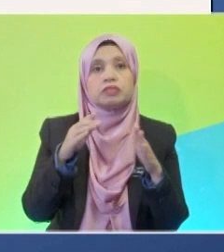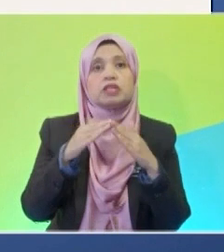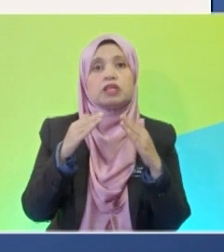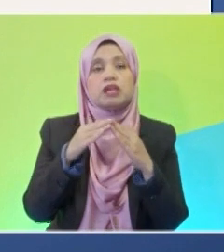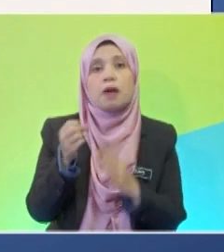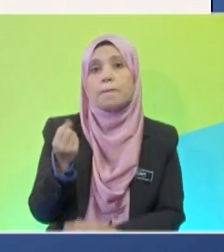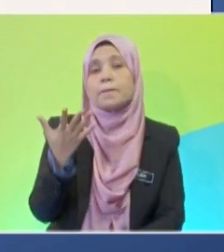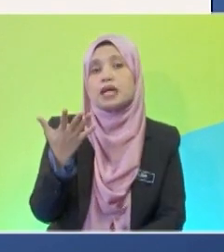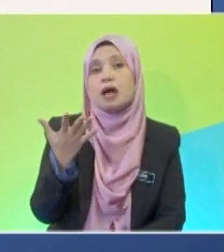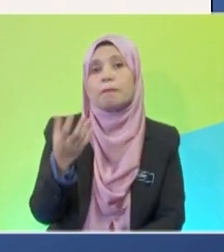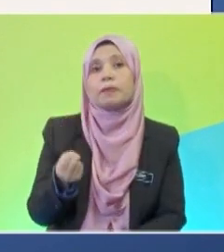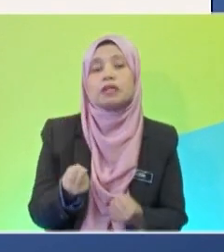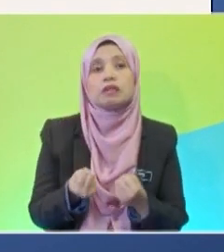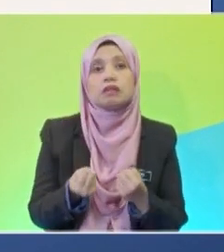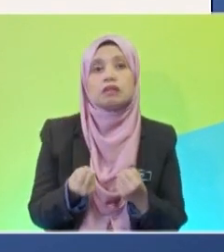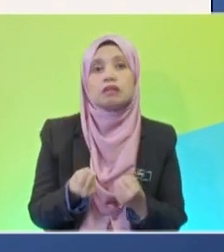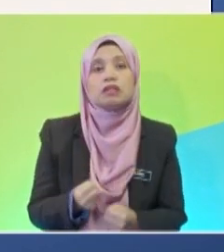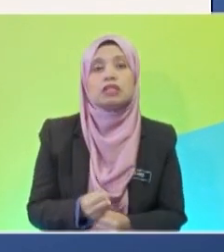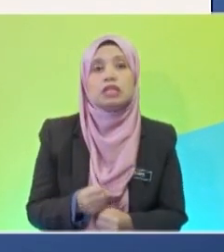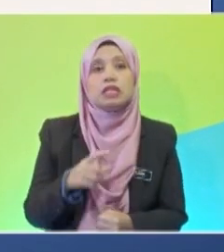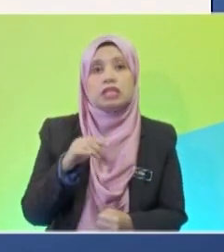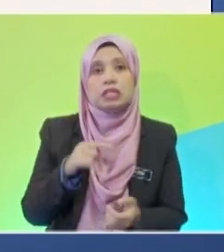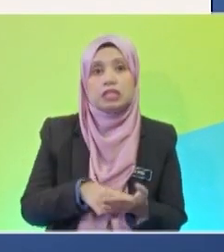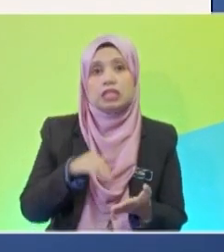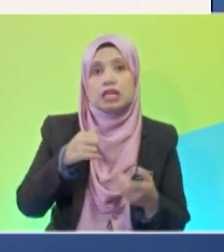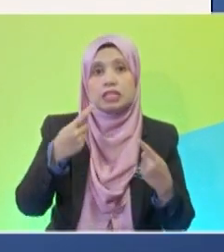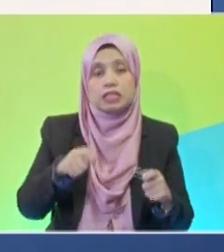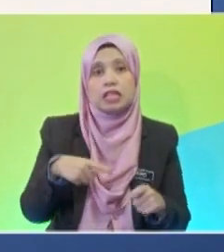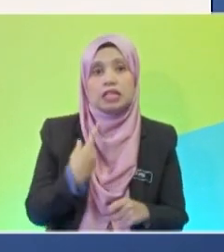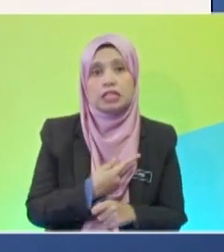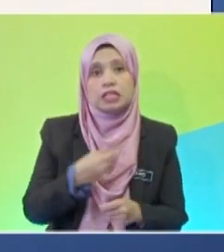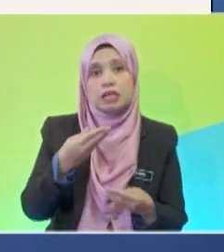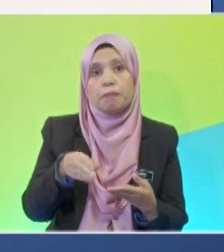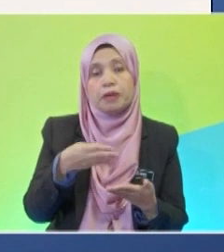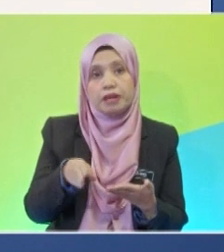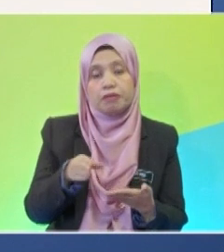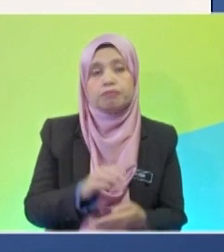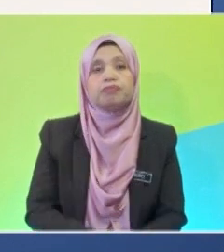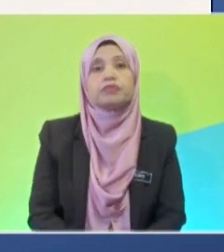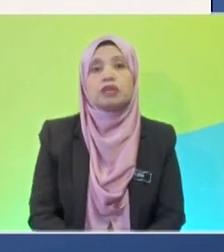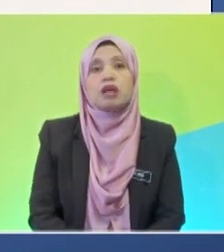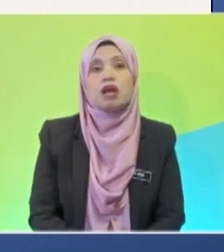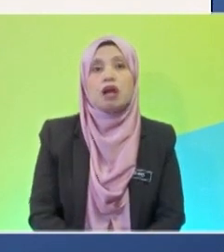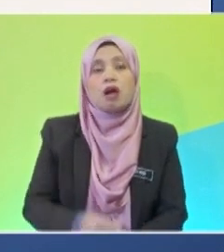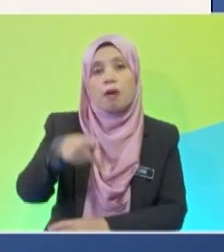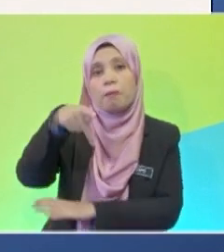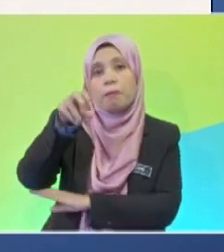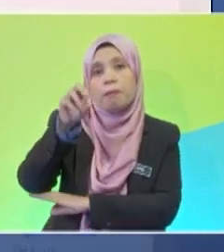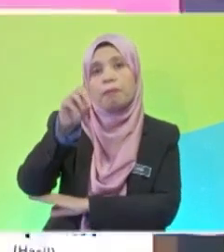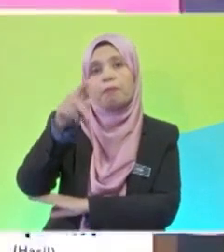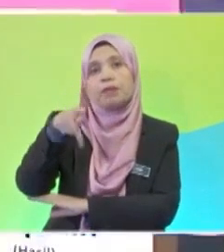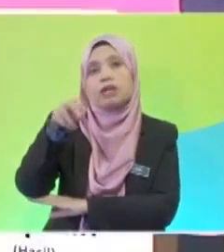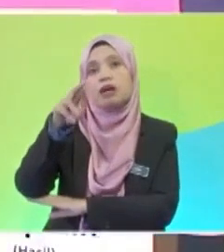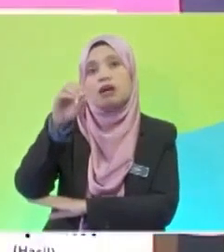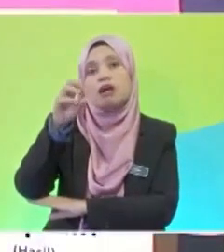Berapa banyak, minta maaf, ini yang telah kita bayar. Belum bayar RM500. Promosi RM550